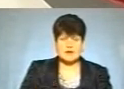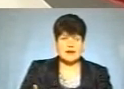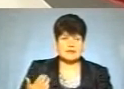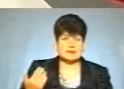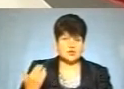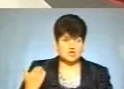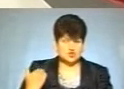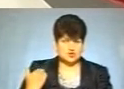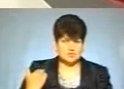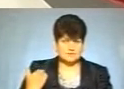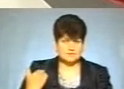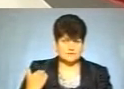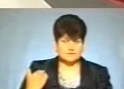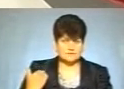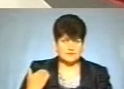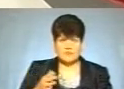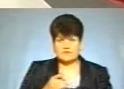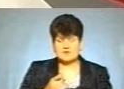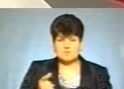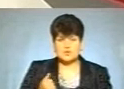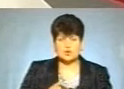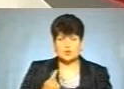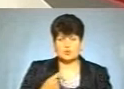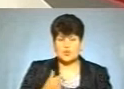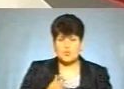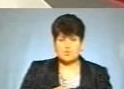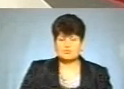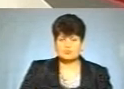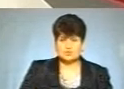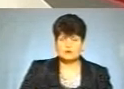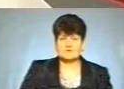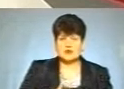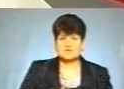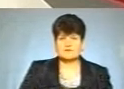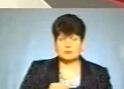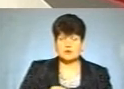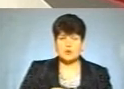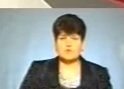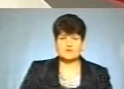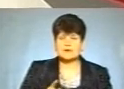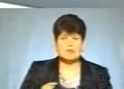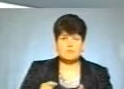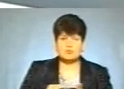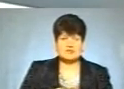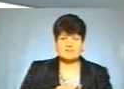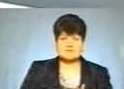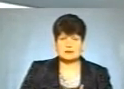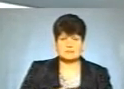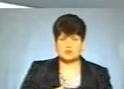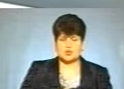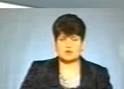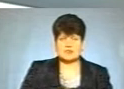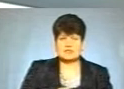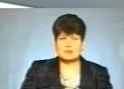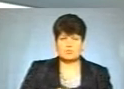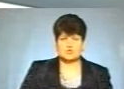раніше, навіть в терміні до року, була в наших виборних органах, то її вона не підпадає взагалі під скорочення, тобто її не